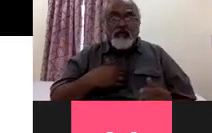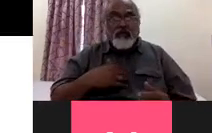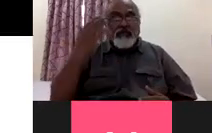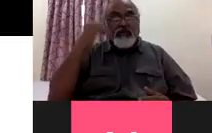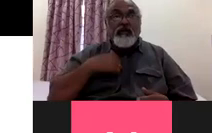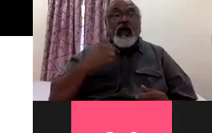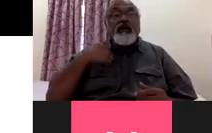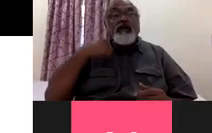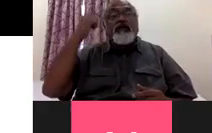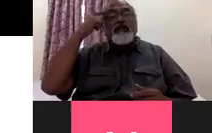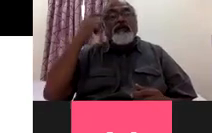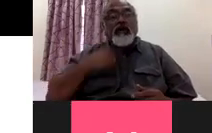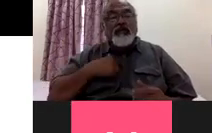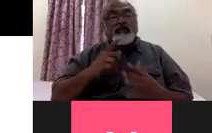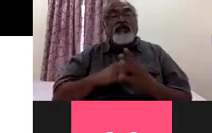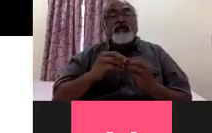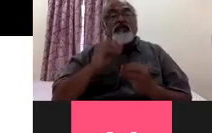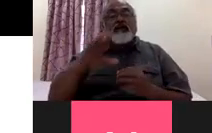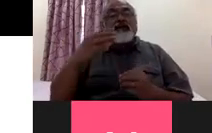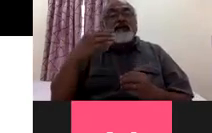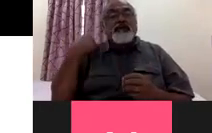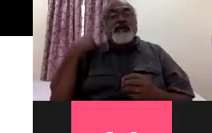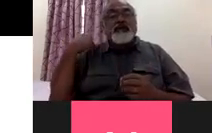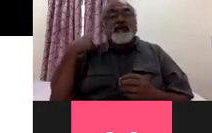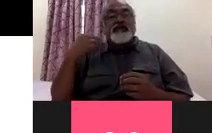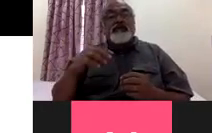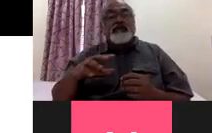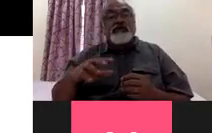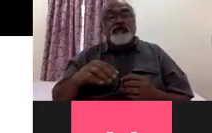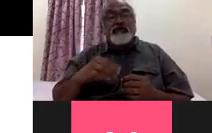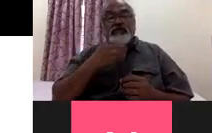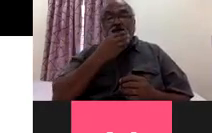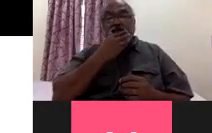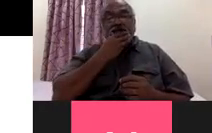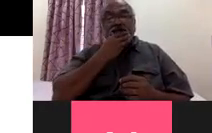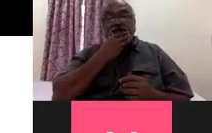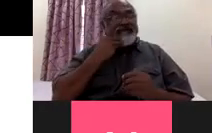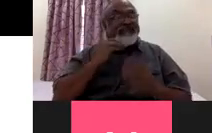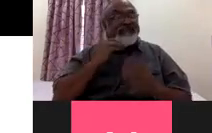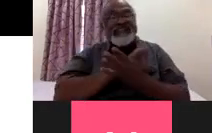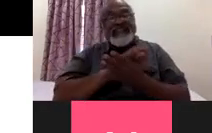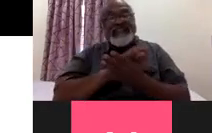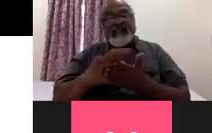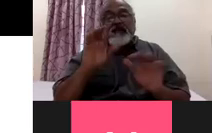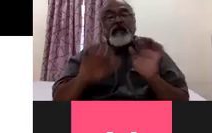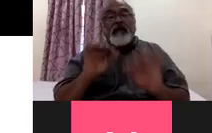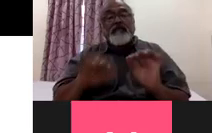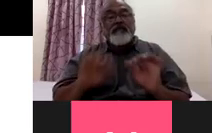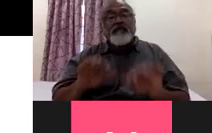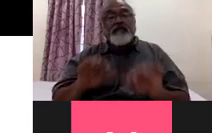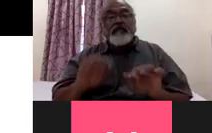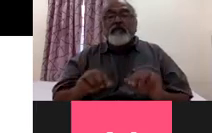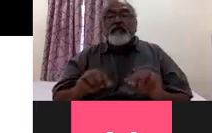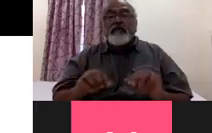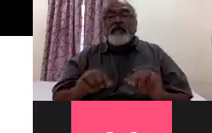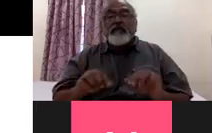एम्प्लॉयर आई विल मैंने क्लियरली बोला है कि इसमें टाइप करना है कंप्यूटर में, तो आप कैसे आप क्या बोलेंगे? टाइपिंग है कंप्यूटर में